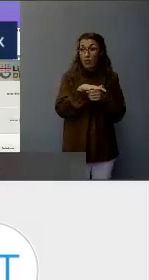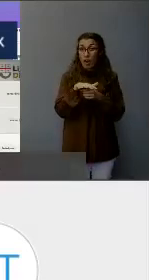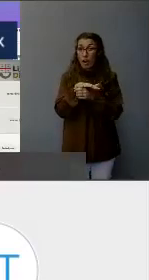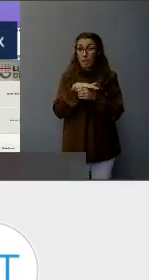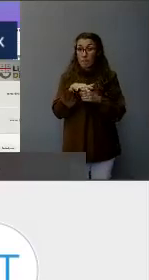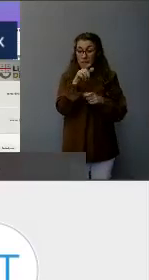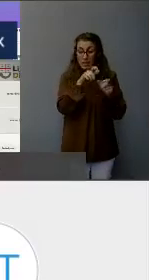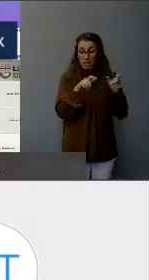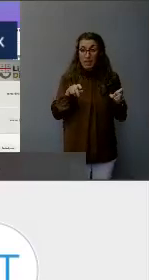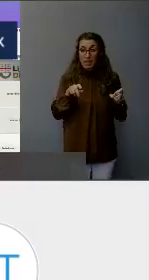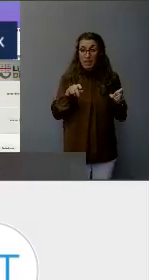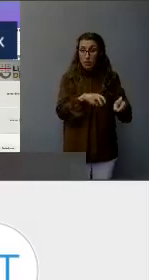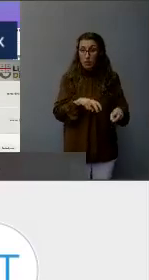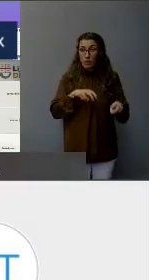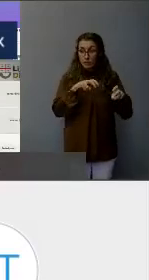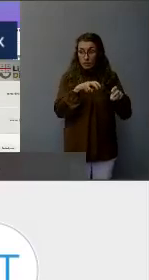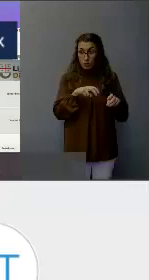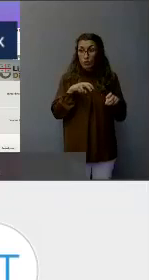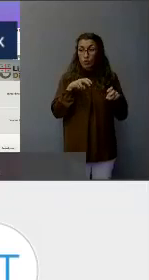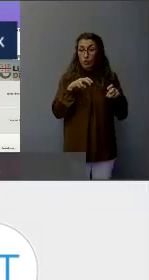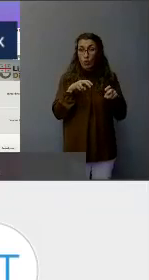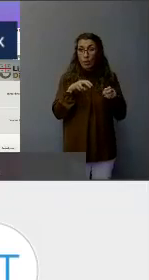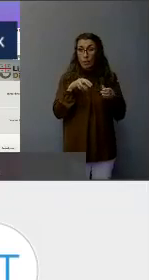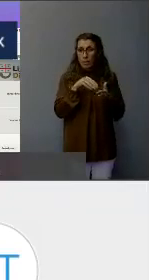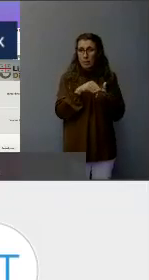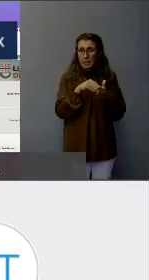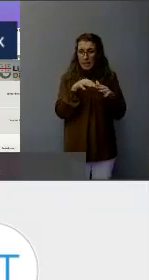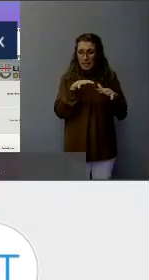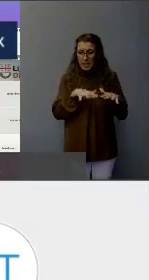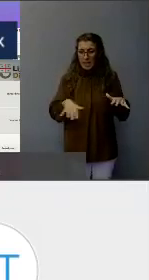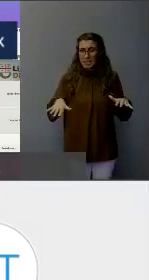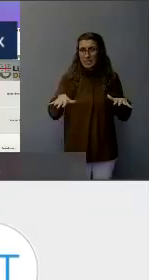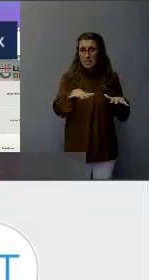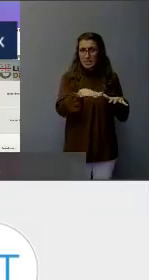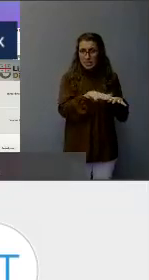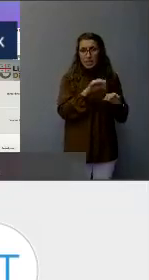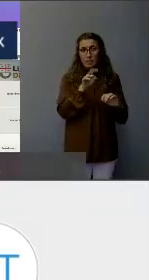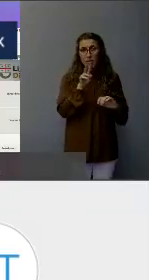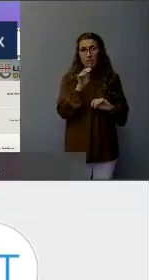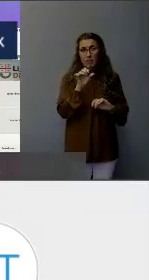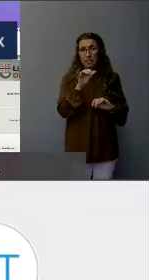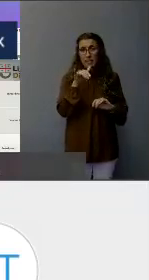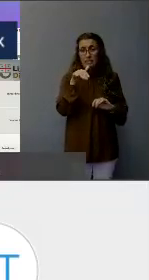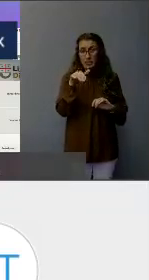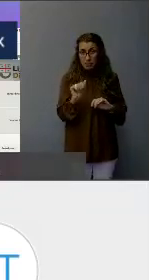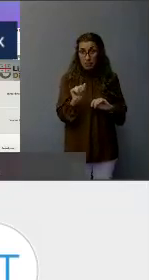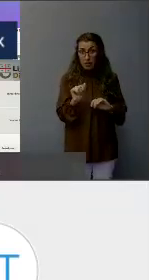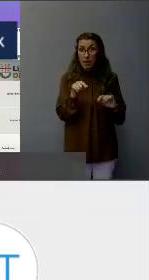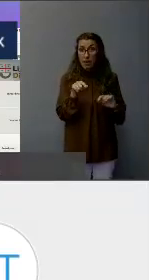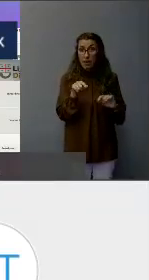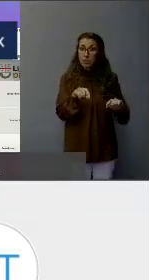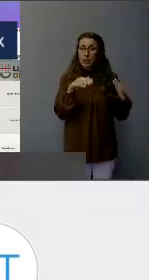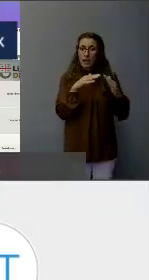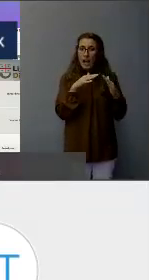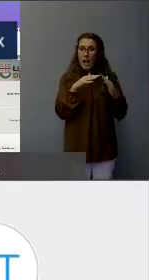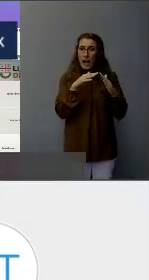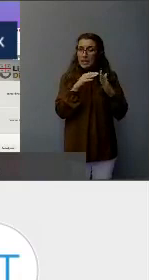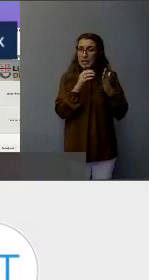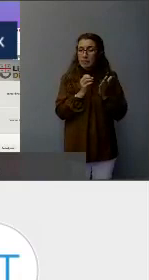erano presenti in allora nella cresima furono allontanati dalle loro case coattivamente